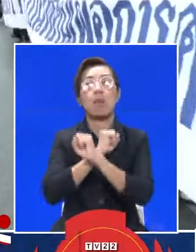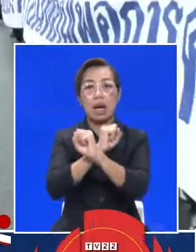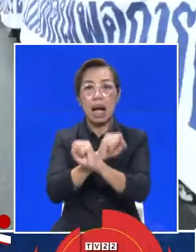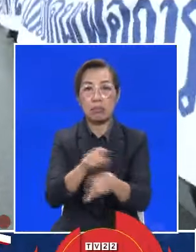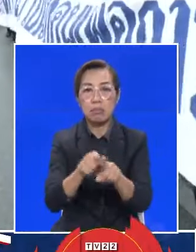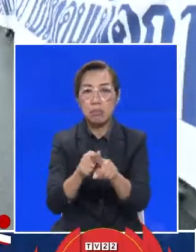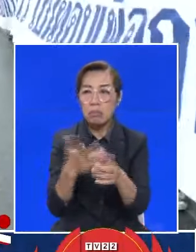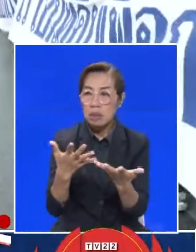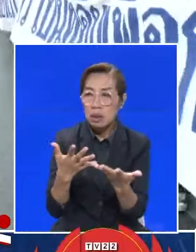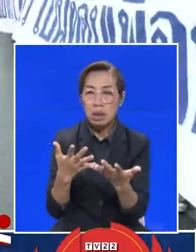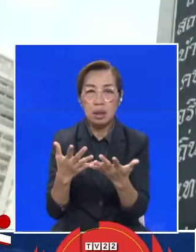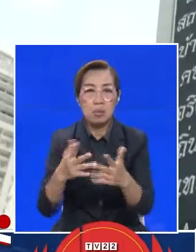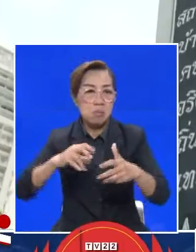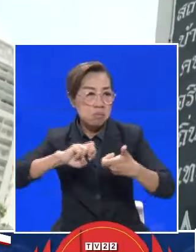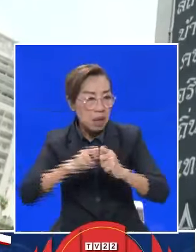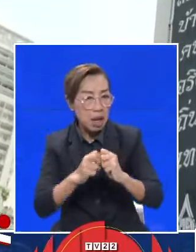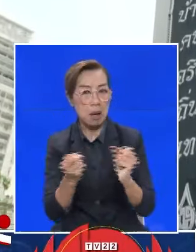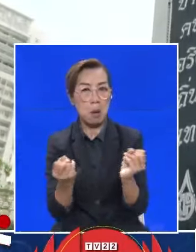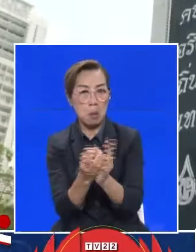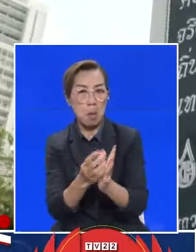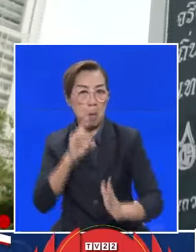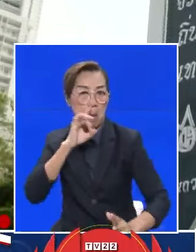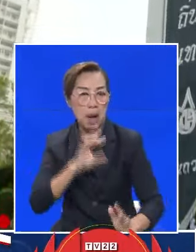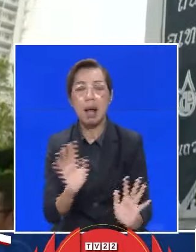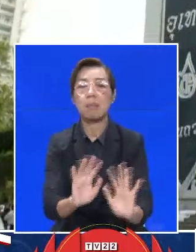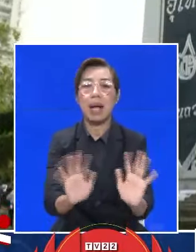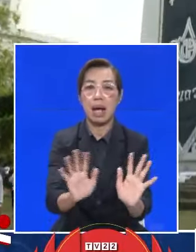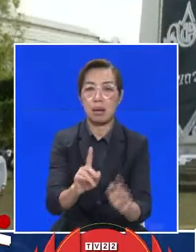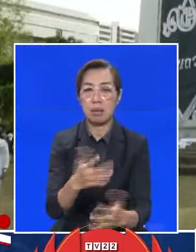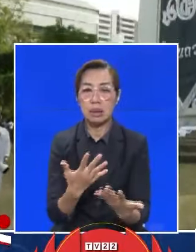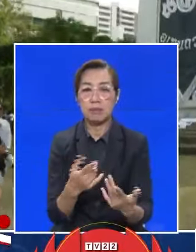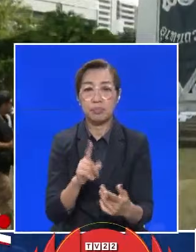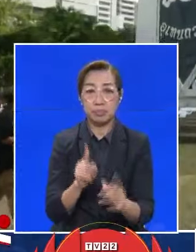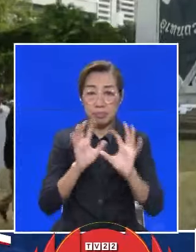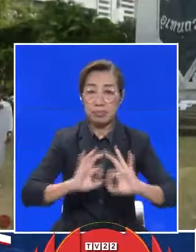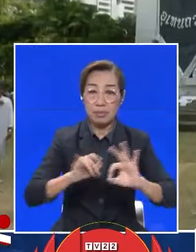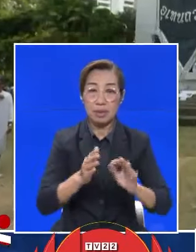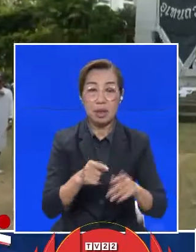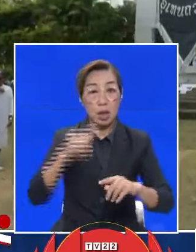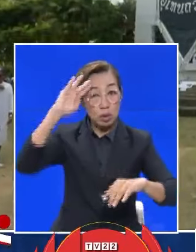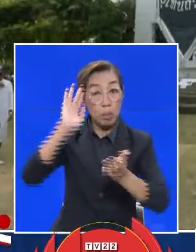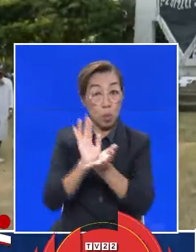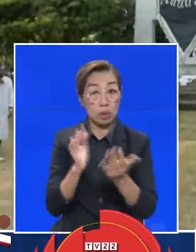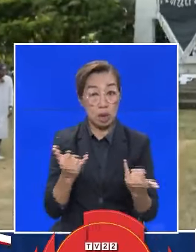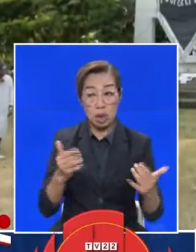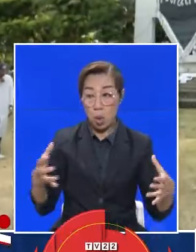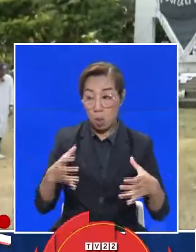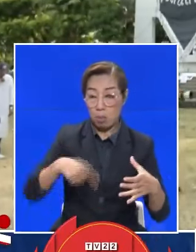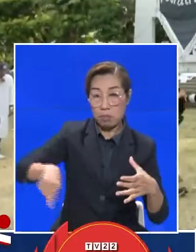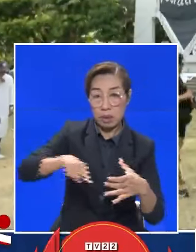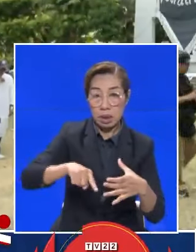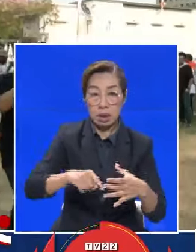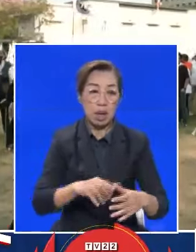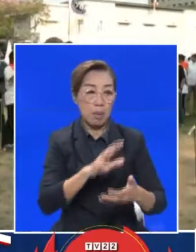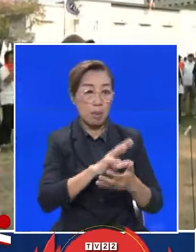ที่จะไม่ให้เหตุการณ์มันกลายเป็นการสร้างสถานการณ์นะคะแล้วตัวเจ้าหน้าที่ตำรวจเองนะคะท่านก็ประชุมกับเ